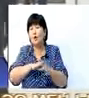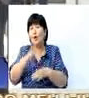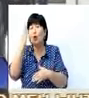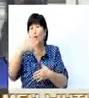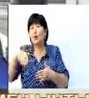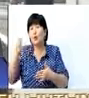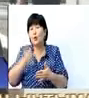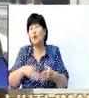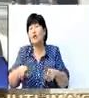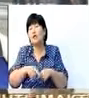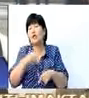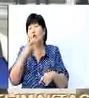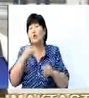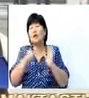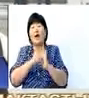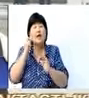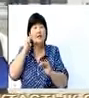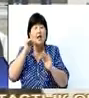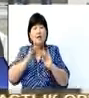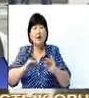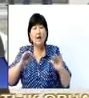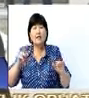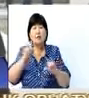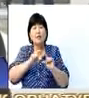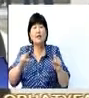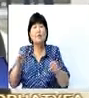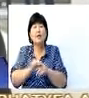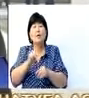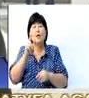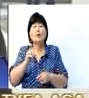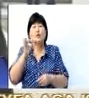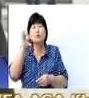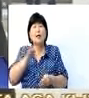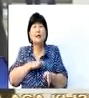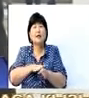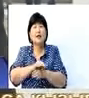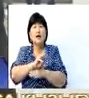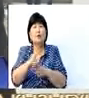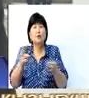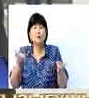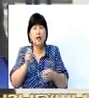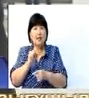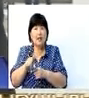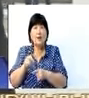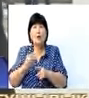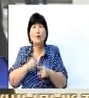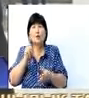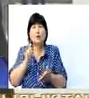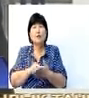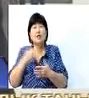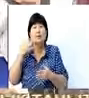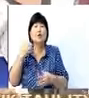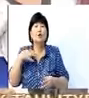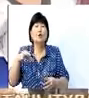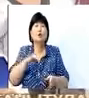жоюды және 3-6 жастағы бүлдіршіндерді мектепке дейінгі тәрбиемен 100% қамтуды тапсырған болатын. Осы міндет мақсаттар